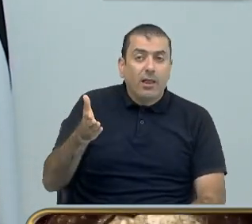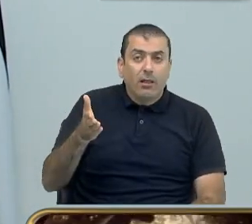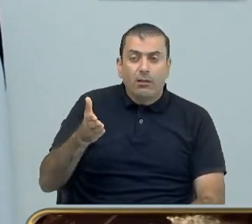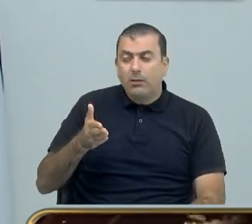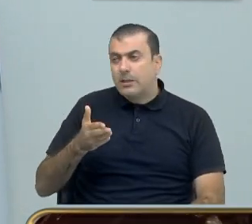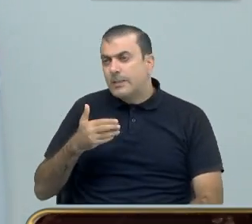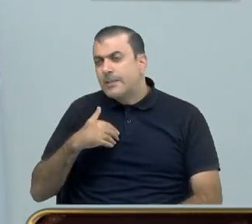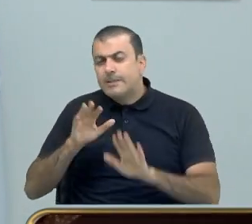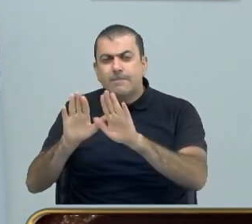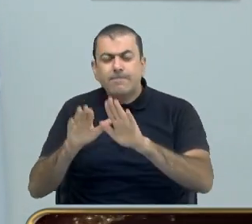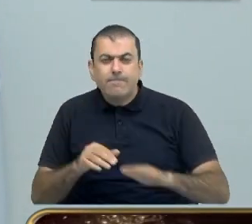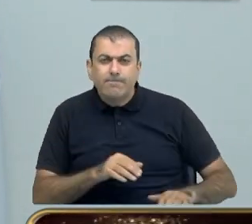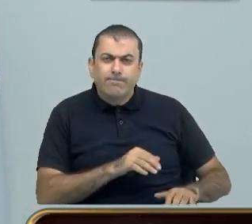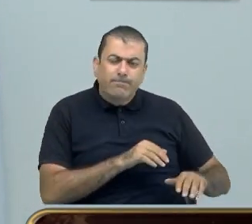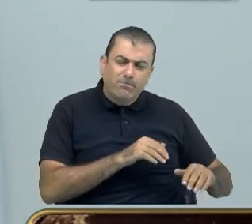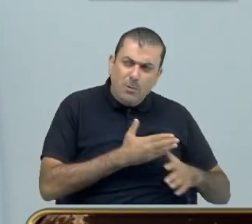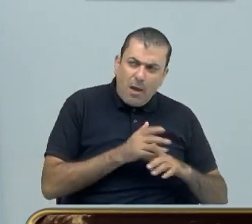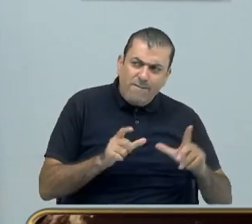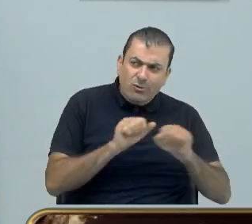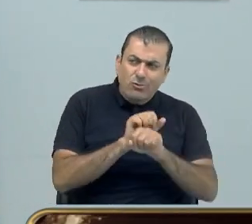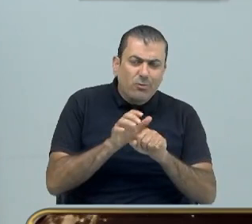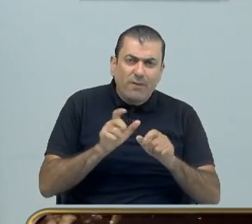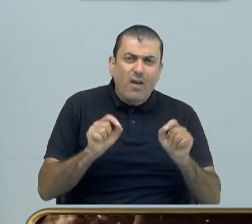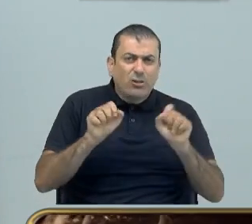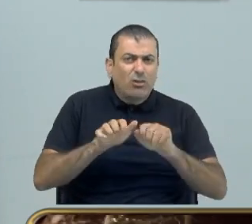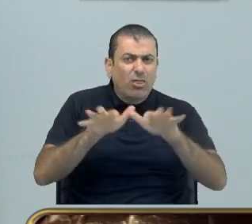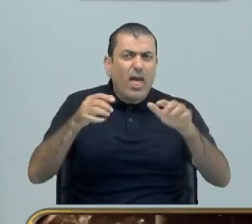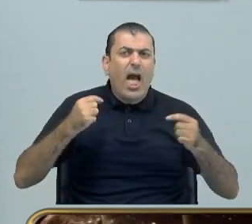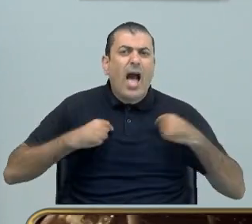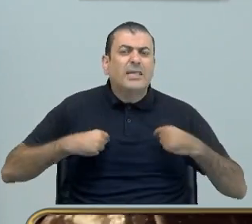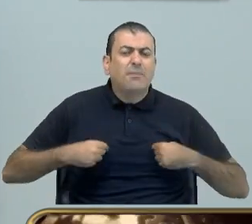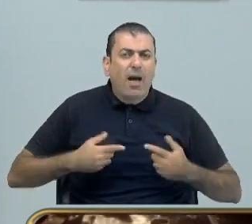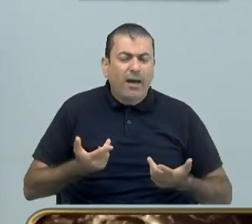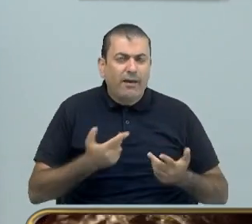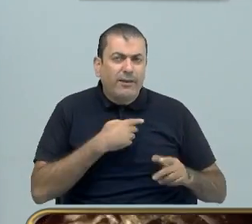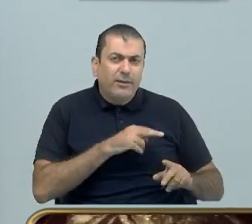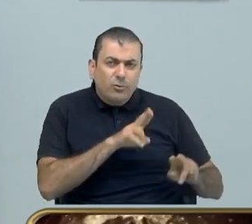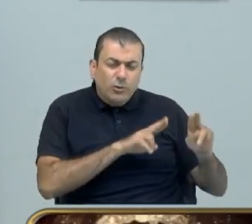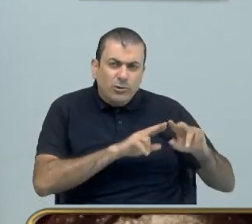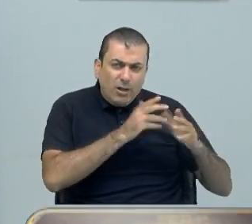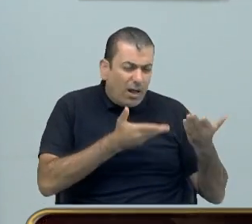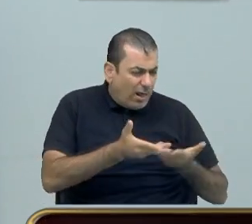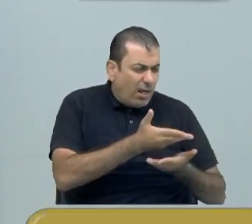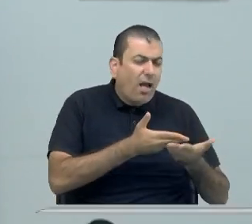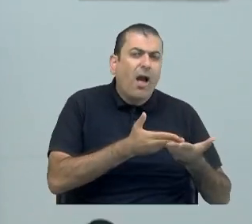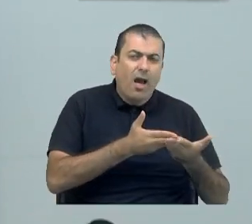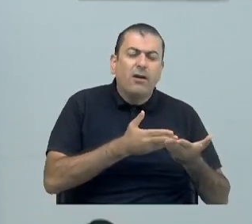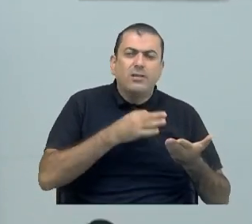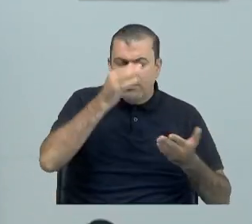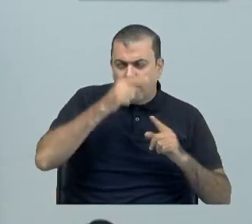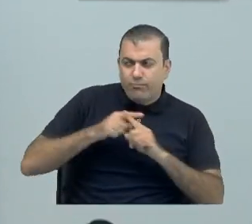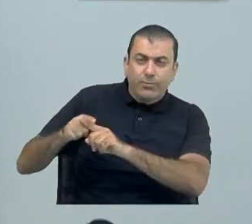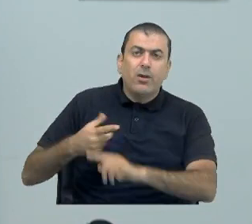وبالرجوع الى اللجنه الفنيه الاستشاريه للمطاعيم ولجنه مكافحه الاوبئه تم اقرار هذه الحمله